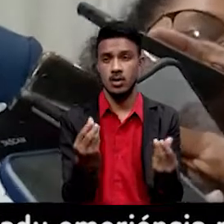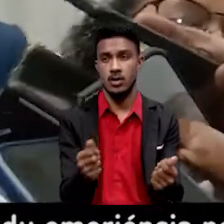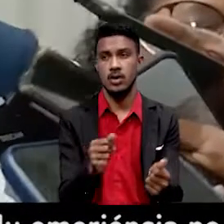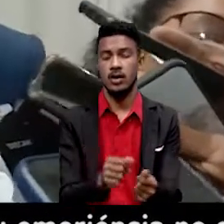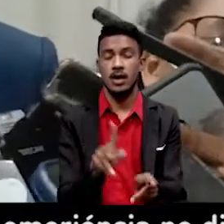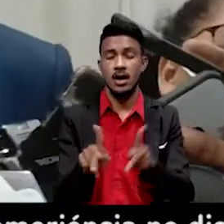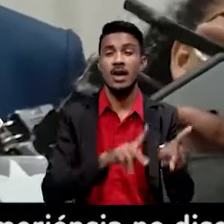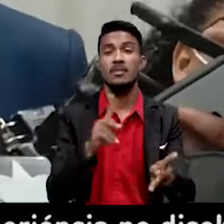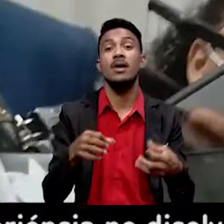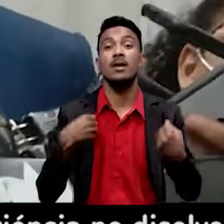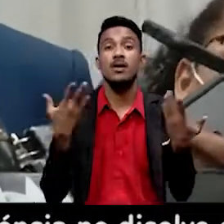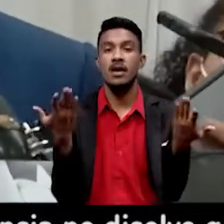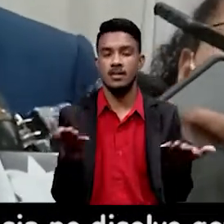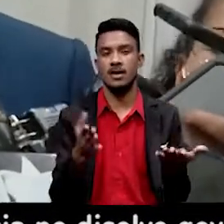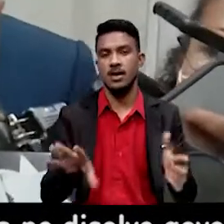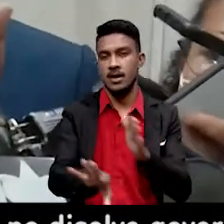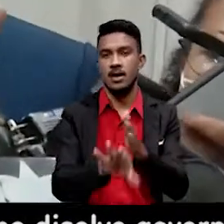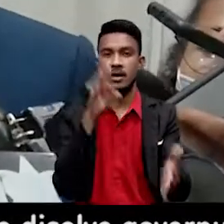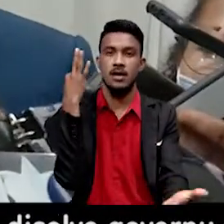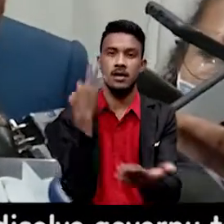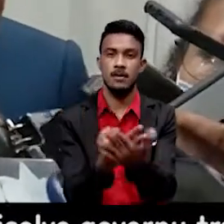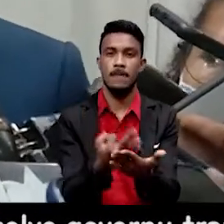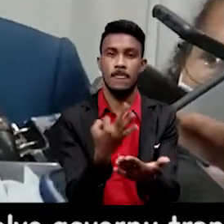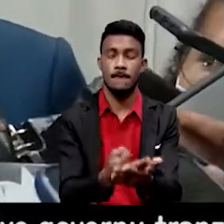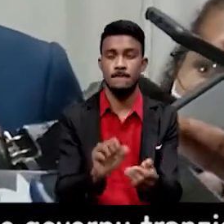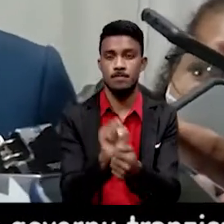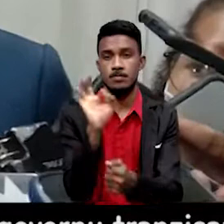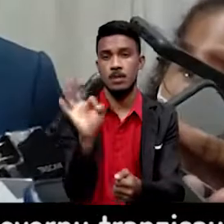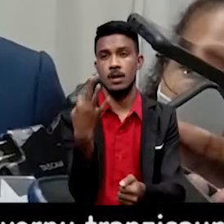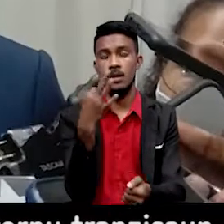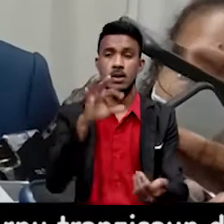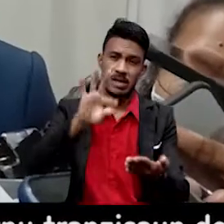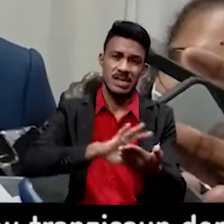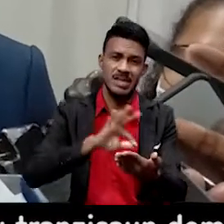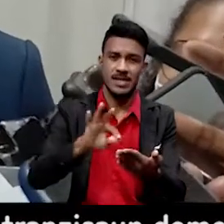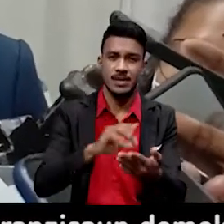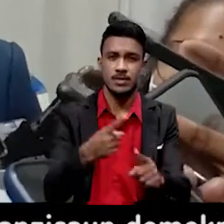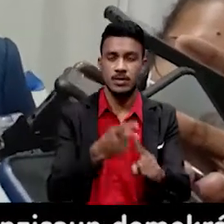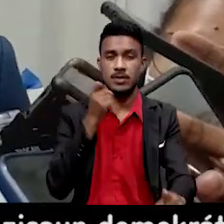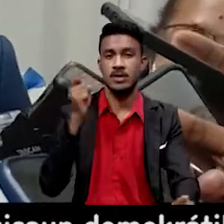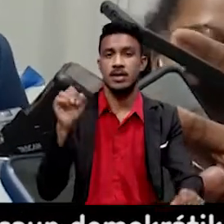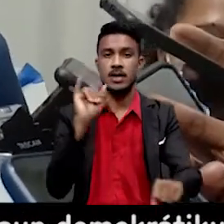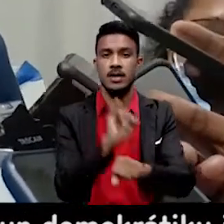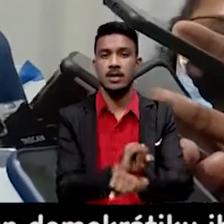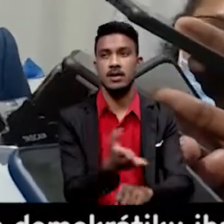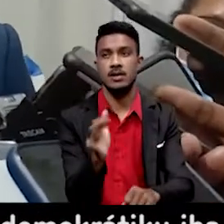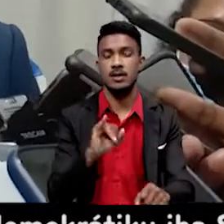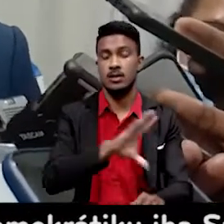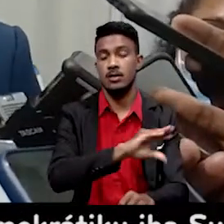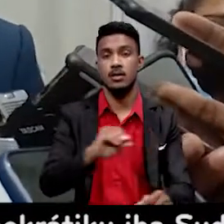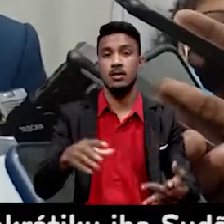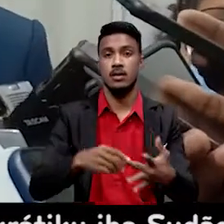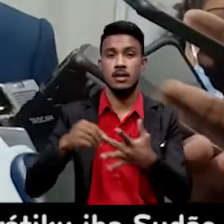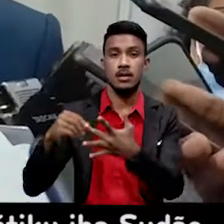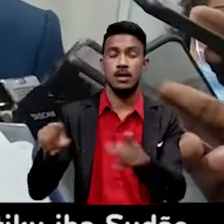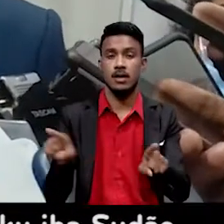kata subsidi ni subsidi ini depende pak iya be lista lebih maka si parte empresa sih harus tahu mai lili zorli ya anesan